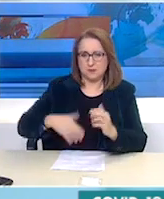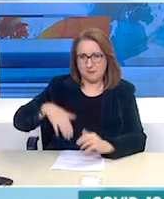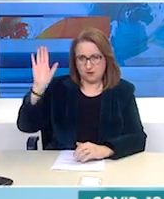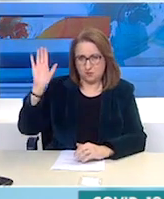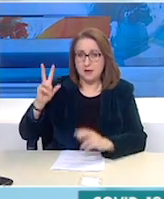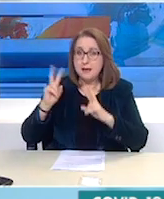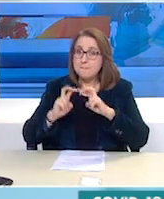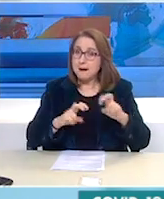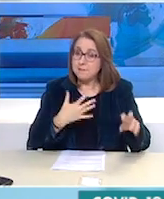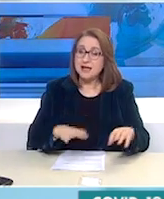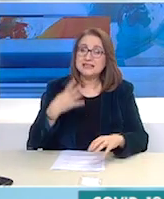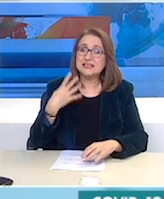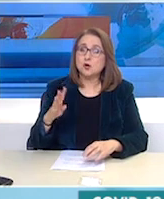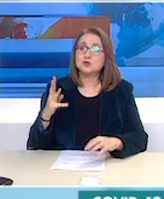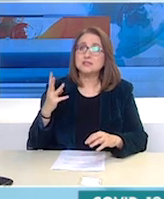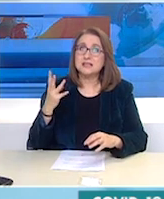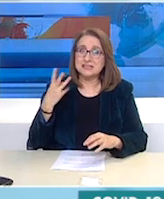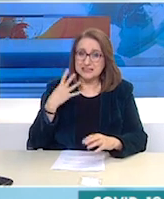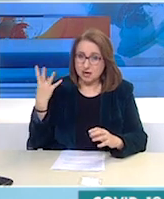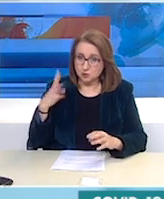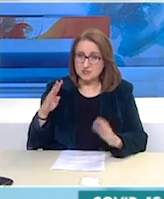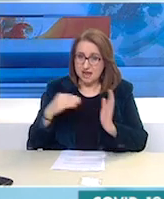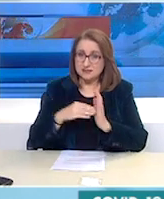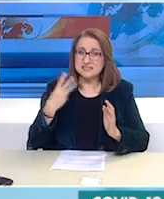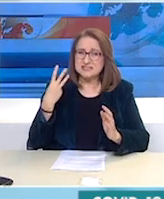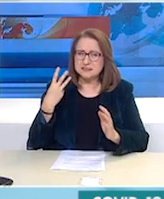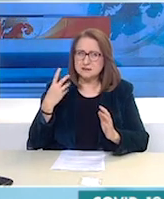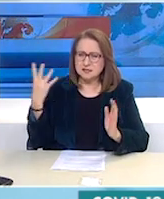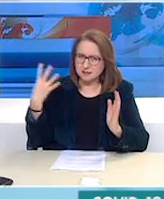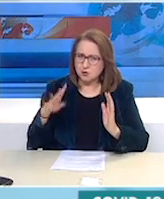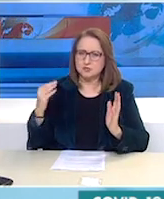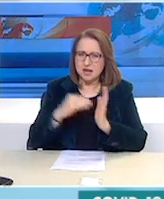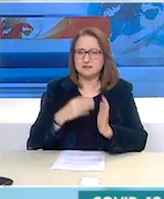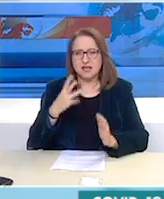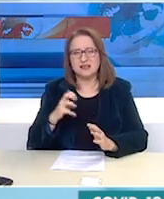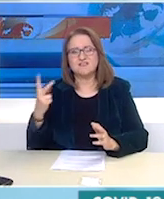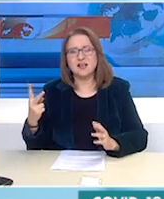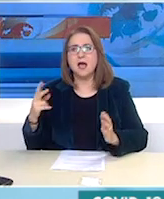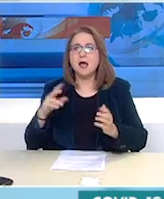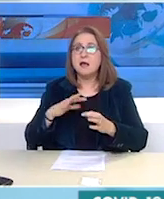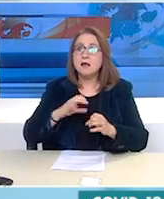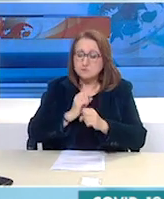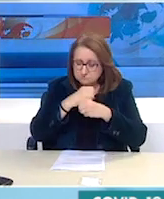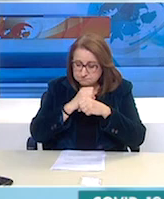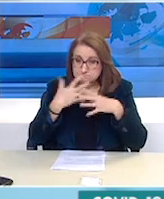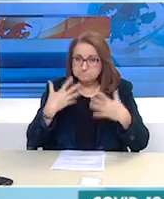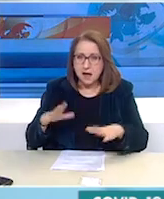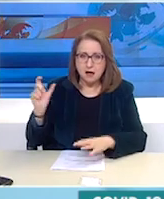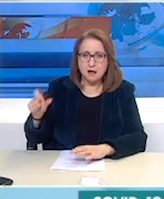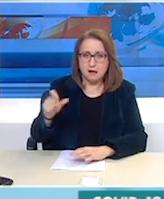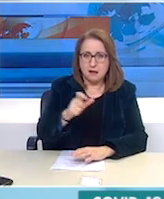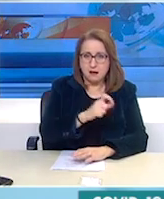43.417 κλινικά δείγματα. Και εδώ θα μου επιτρέψετε να κάνω μια μικρή αναφορά στους συναδέλφους μας, βιολόγους, μικροβιολόγους,